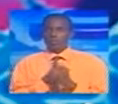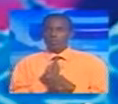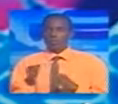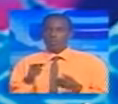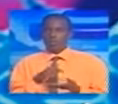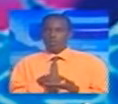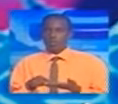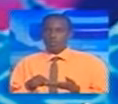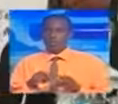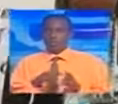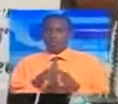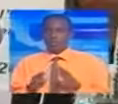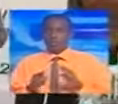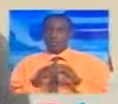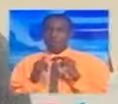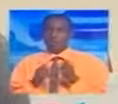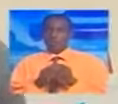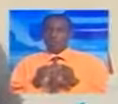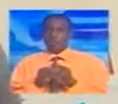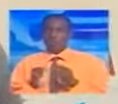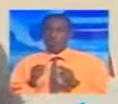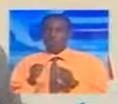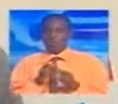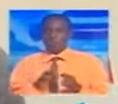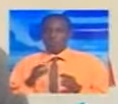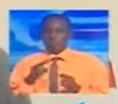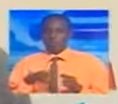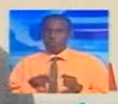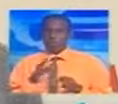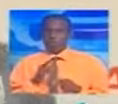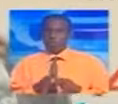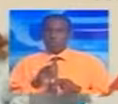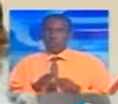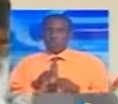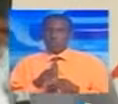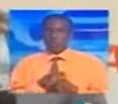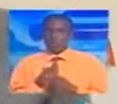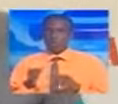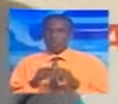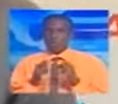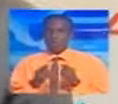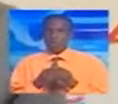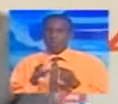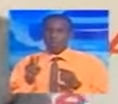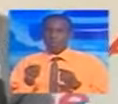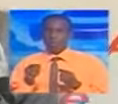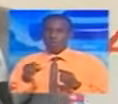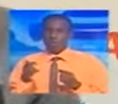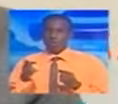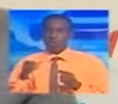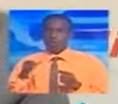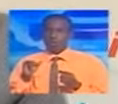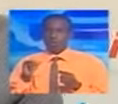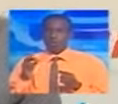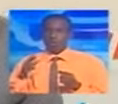d'être associé à l'inauguration de cette nouvelle bibliothèque à Assaïla qui porte le nom d'un illustre fils de Gobaad, feu Amin Ali Boko.